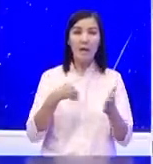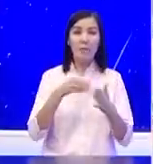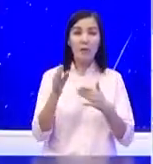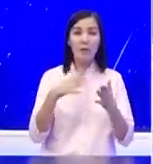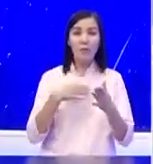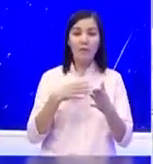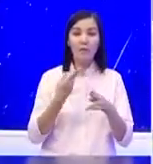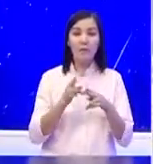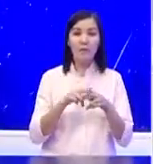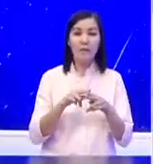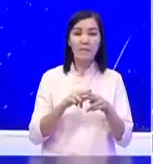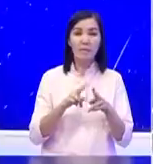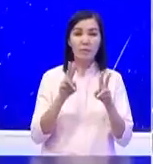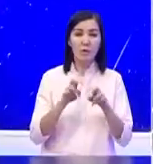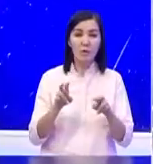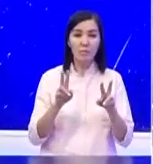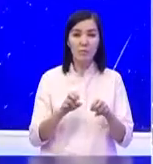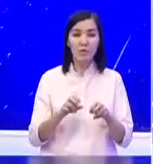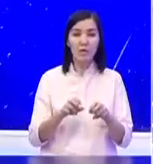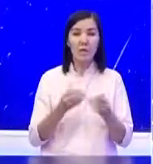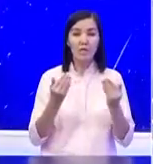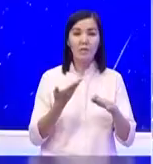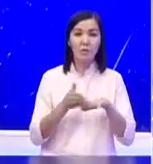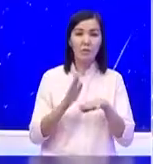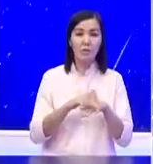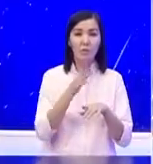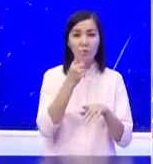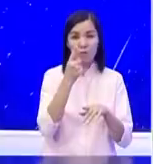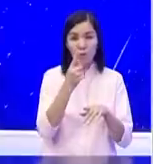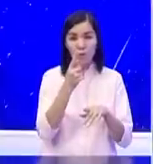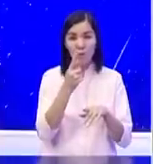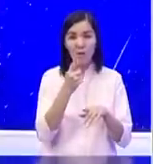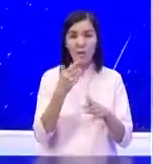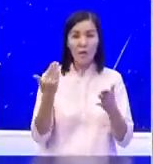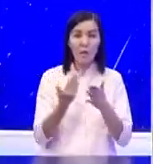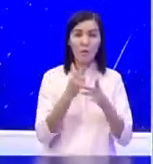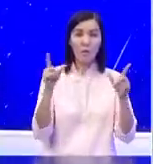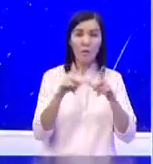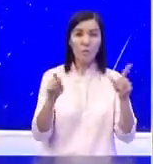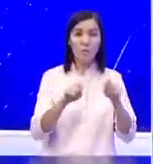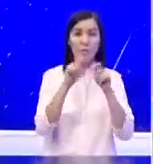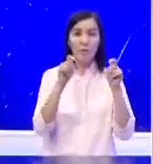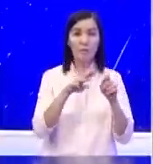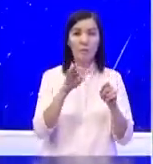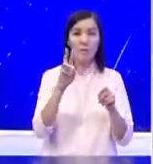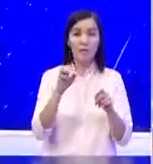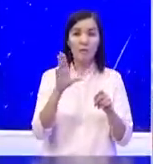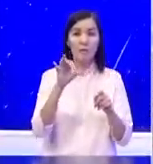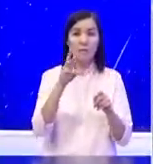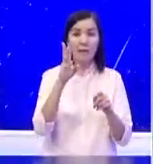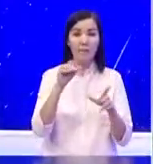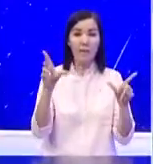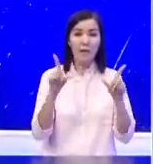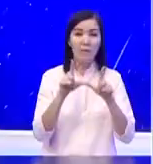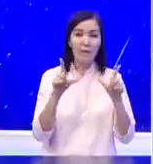но и для тех, кто ищет работу в столь непростое время. Уже скоро еще один супермаркет откроется в микрорайоне Самал. Так магазины